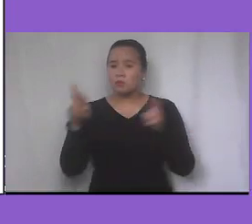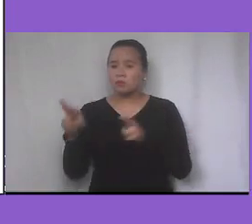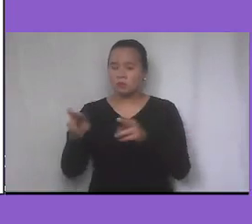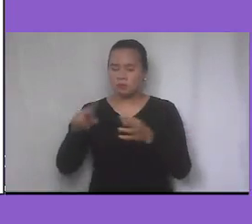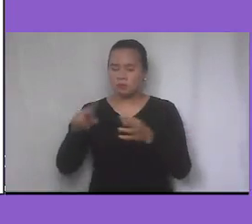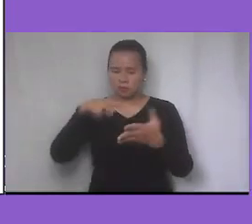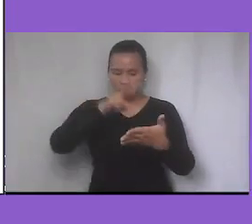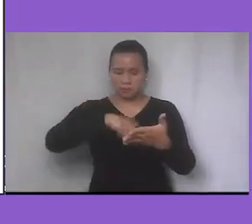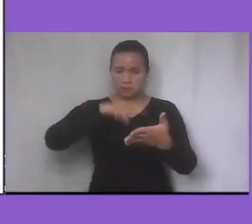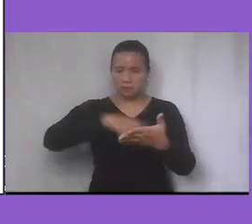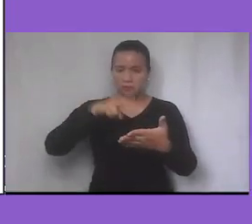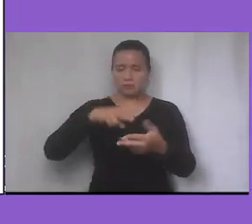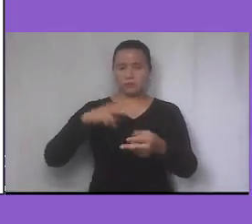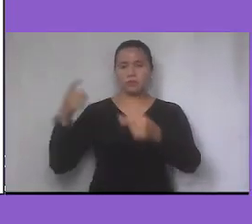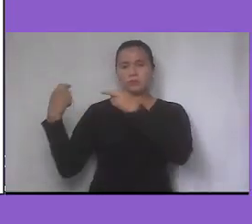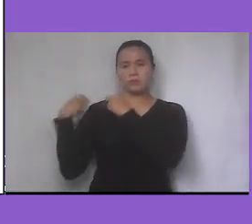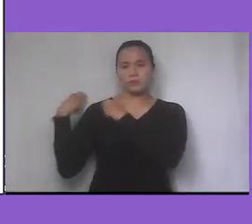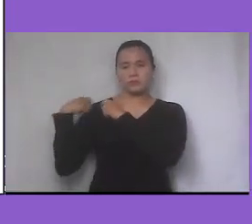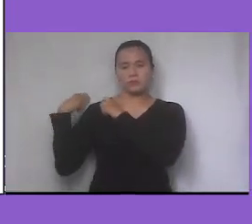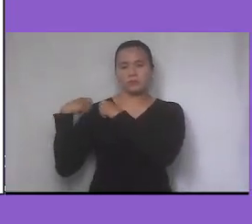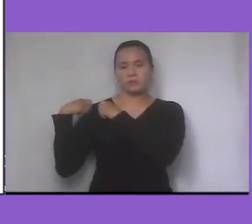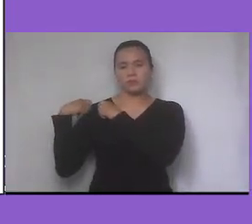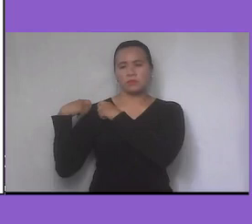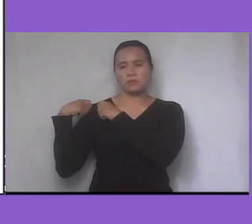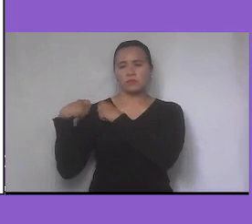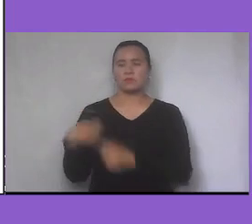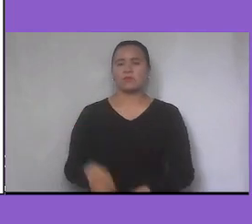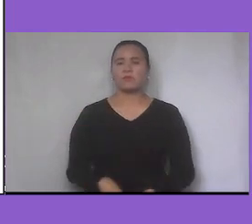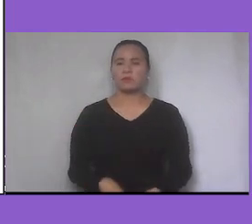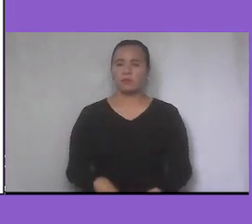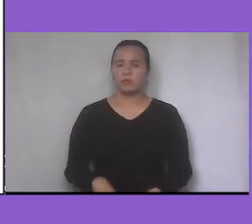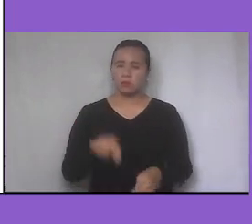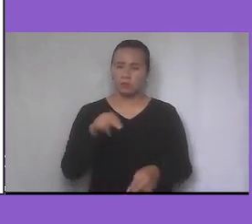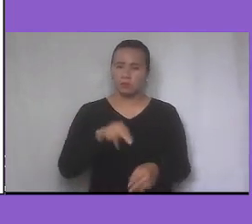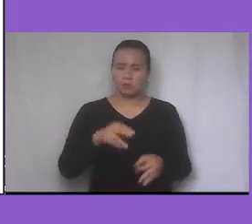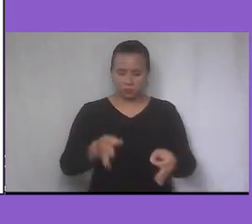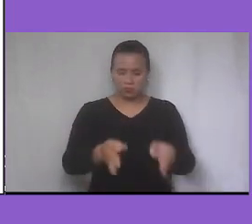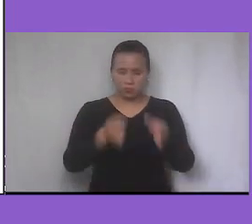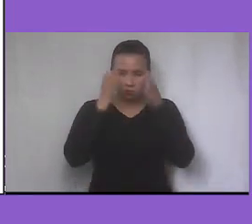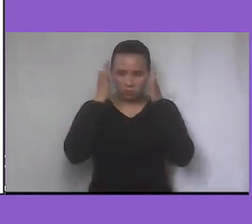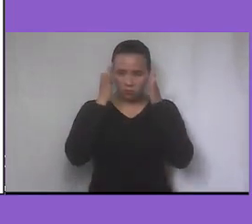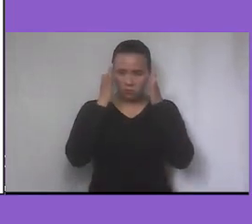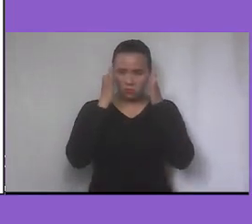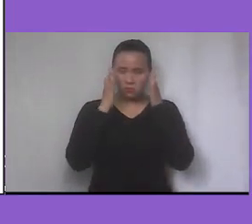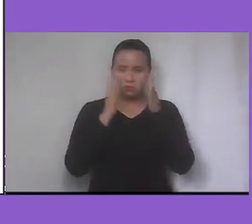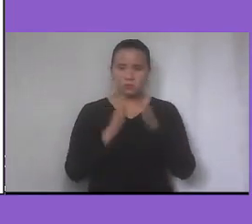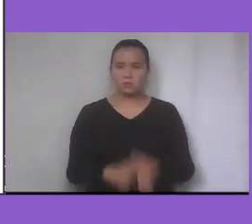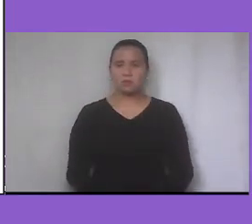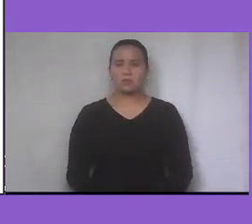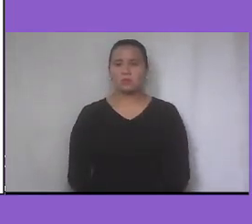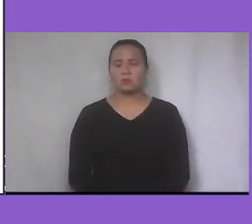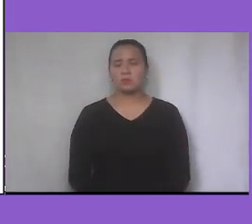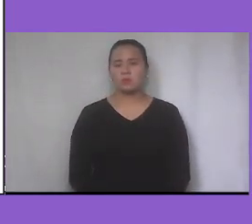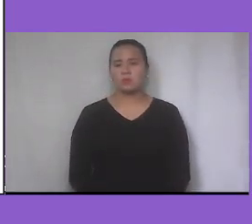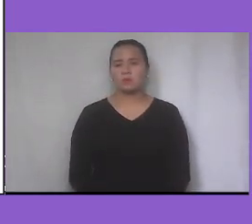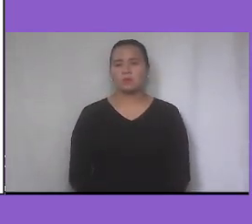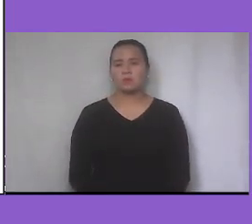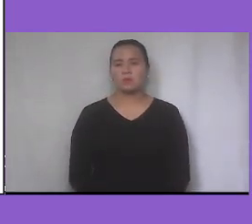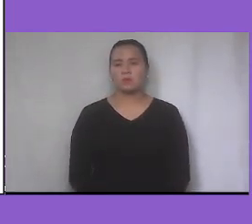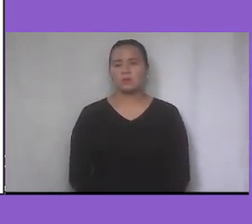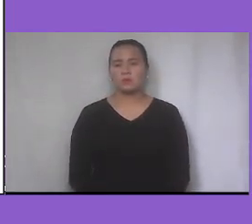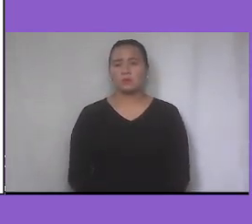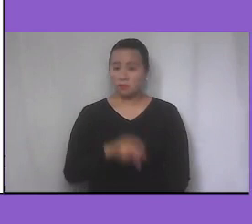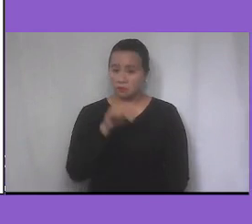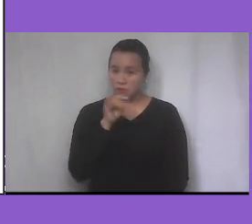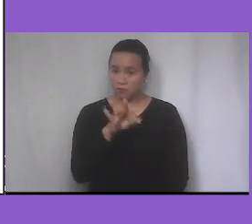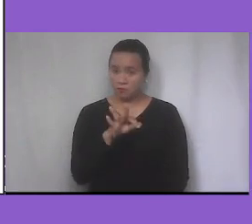the mechanical aspect? We need to concentrate on the mechanical aspect alongside the meaning aspect. So if we know